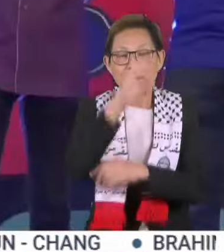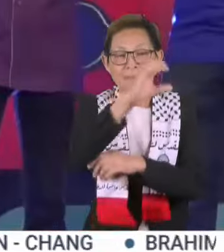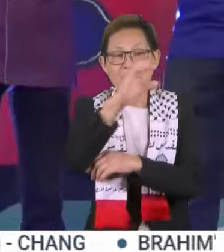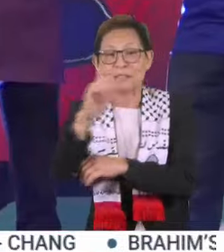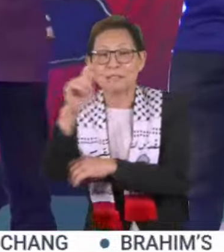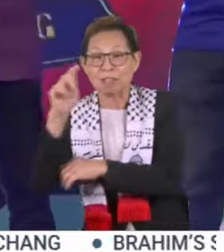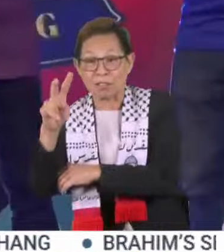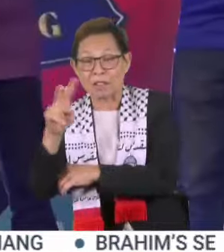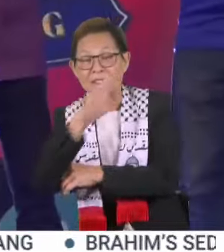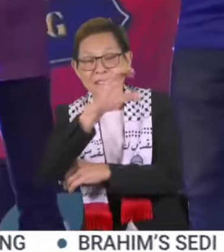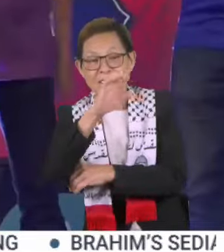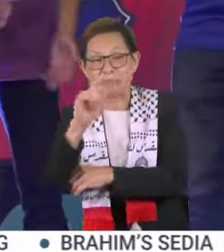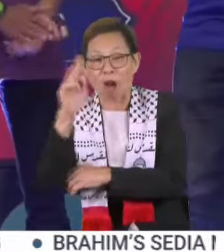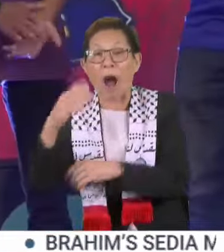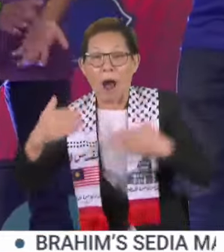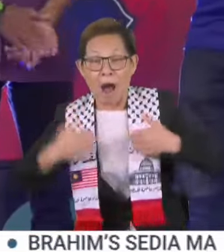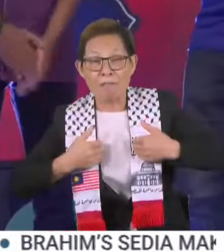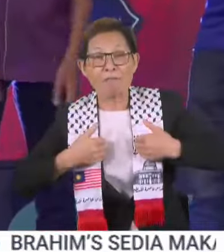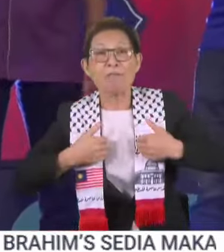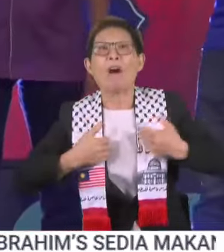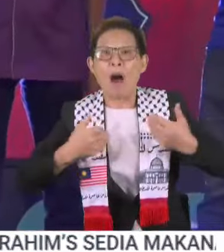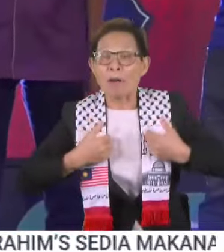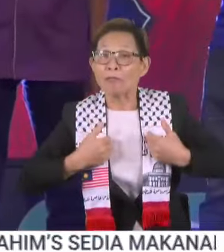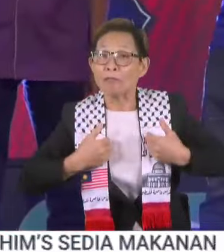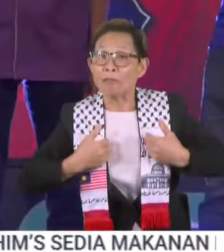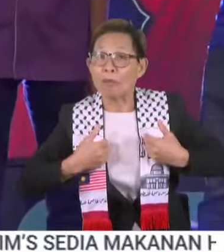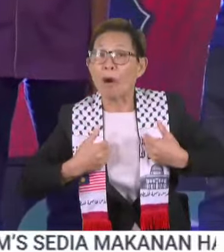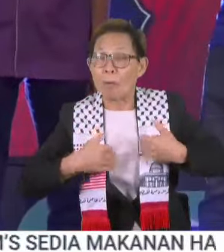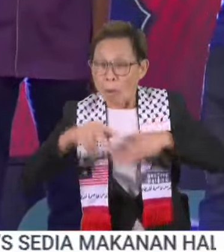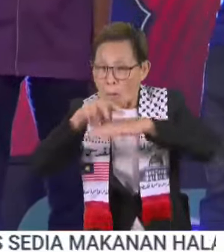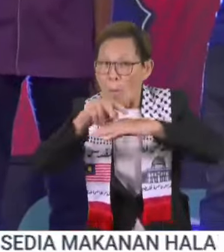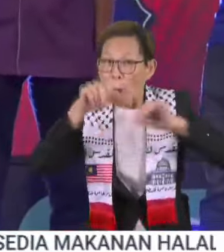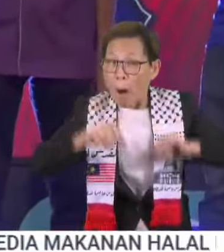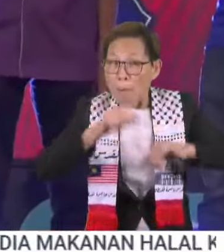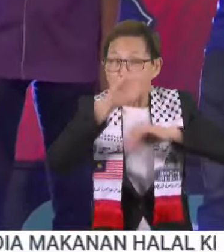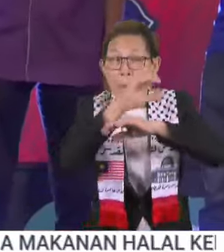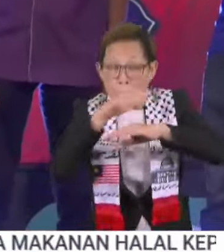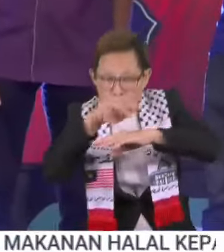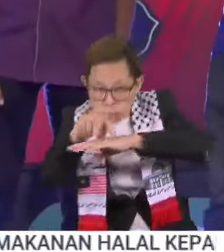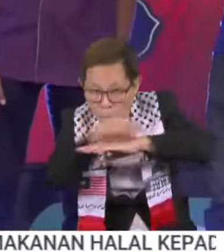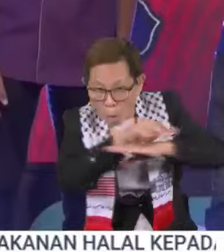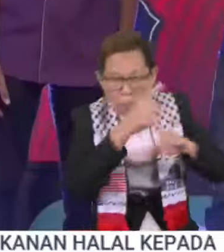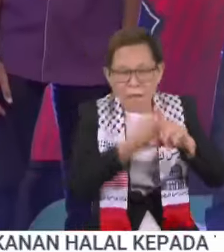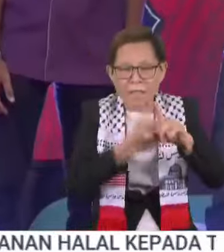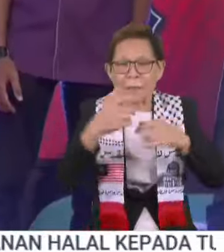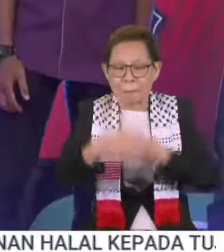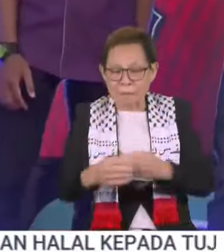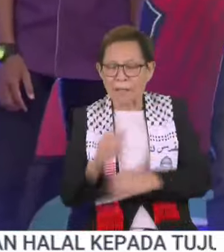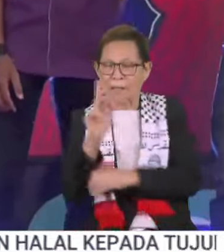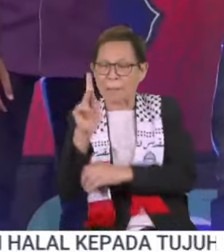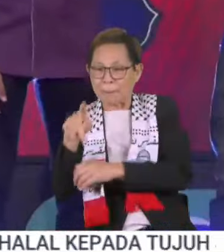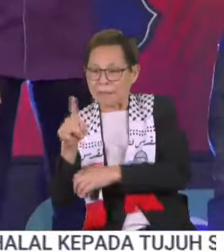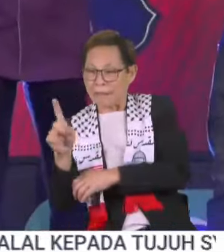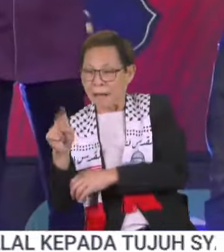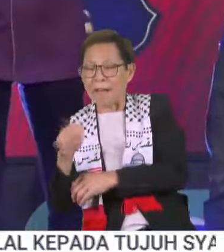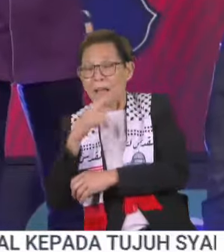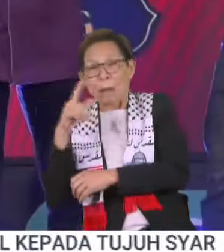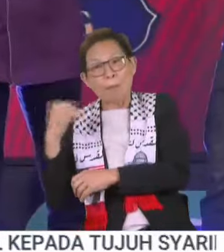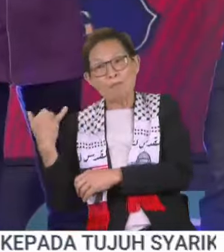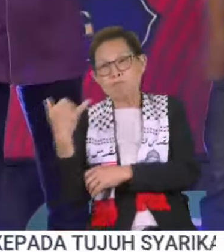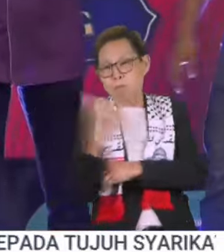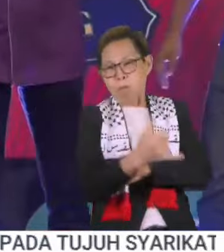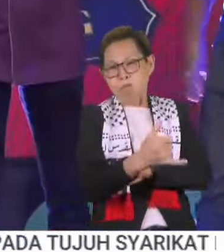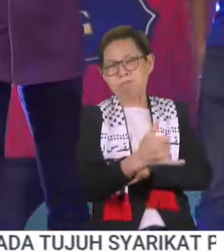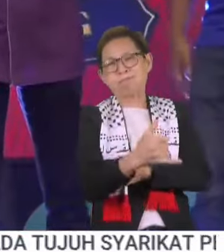CCTV berkenaan akan dilengkapi kemudahan membolehkan pemantauan dibuat secara terus dari pejabat KPDN tanpa perlu ke stesen